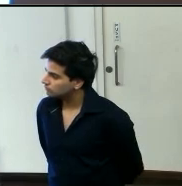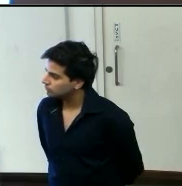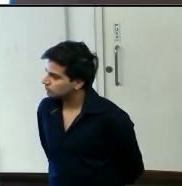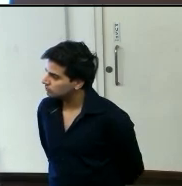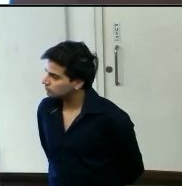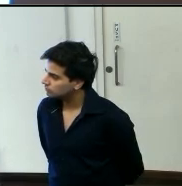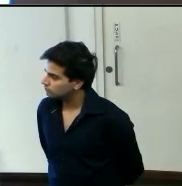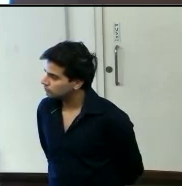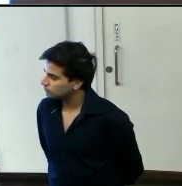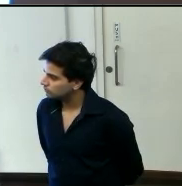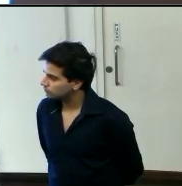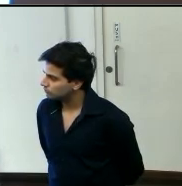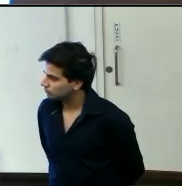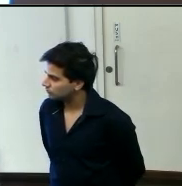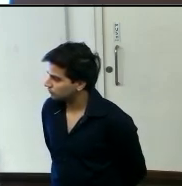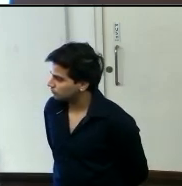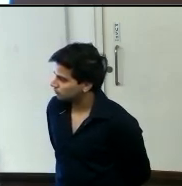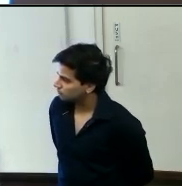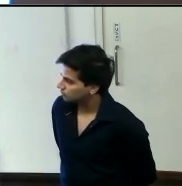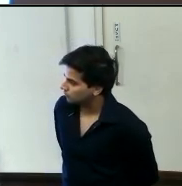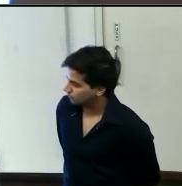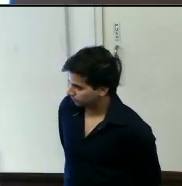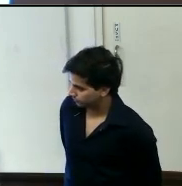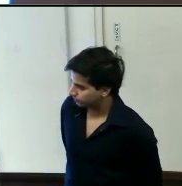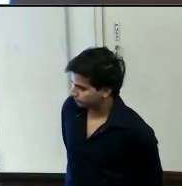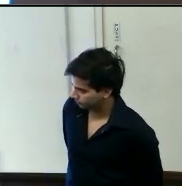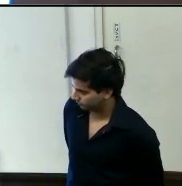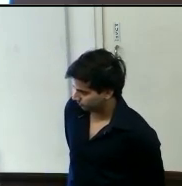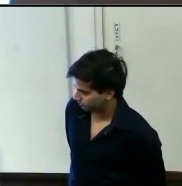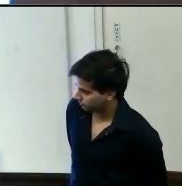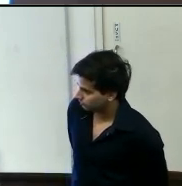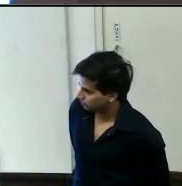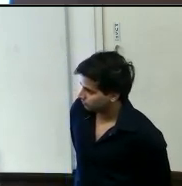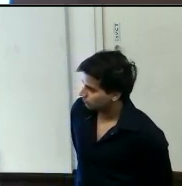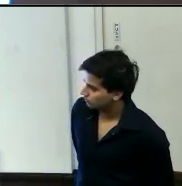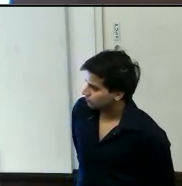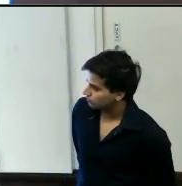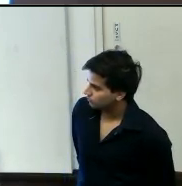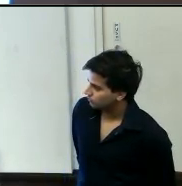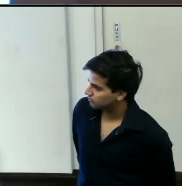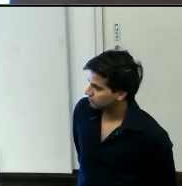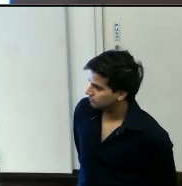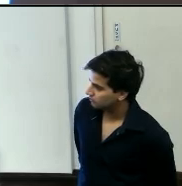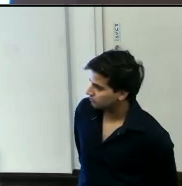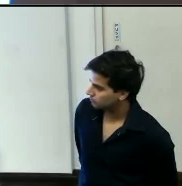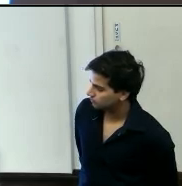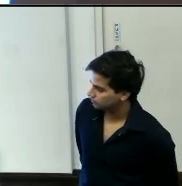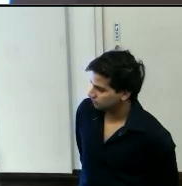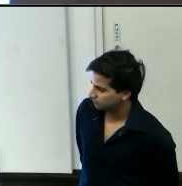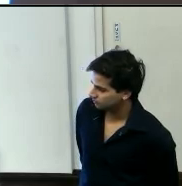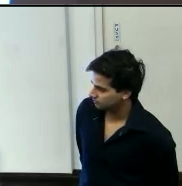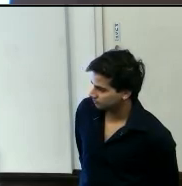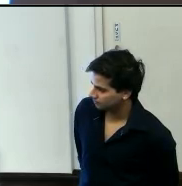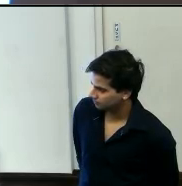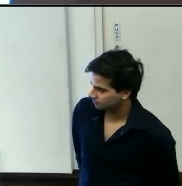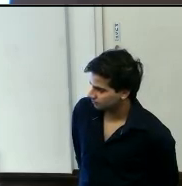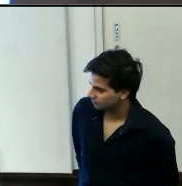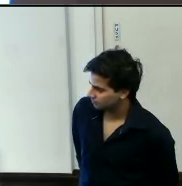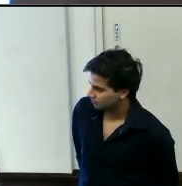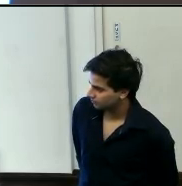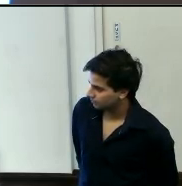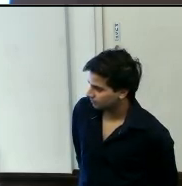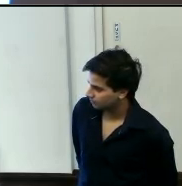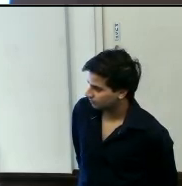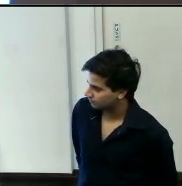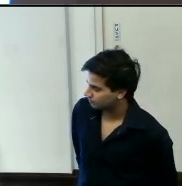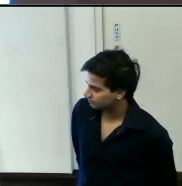ಅದು ಮುಂದಕ್ಕೆ ಹೋಗಕ್ಕೆ ಸಾಧ್ಯ. ನೋಡಿದ್ದನ್ನು ಆ ಕಣ್ಣಿನಿಂದ ಏನು ಕಾಣುತ್ತೆ ಅದನ್ನು ಮಾತ್ರ ಮಾಡೋವಂಥದ್ದು, ಅದಕ್ಕೆ ಆದ್ಯತೆ ಕೊಟ್ಟು